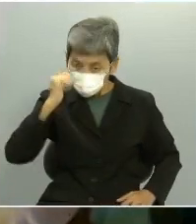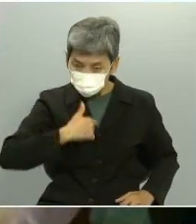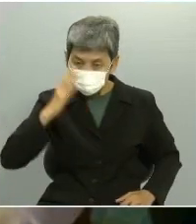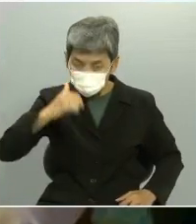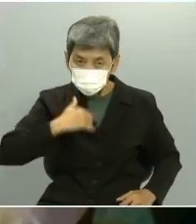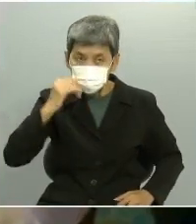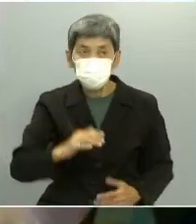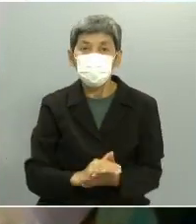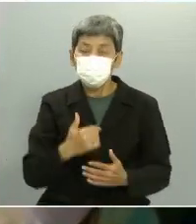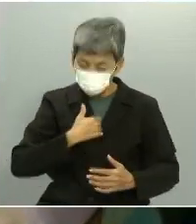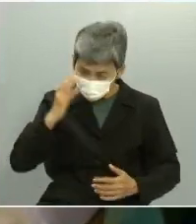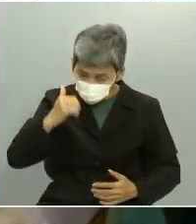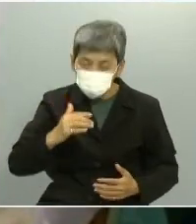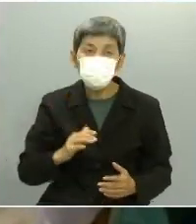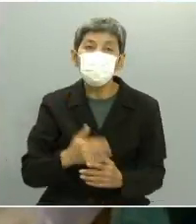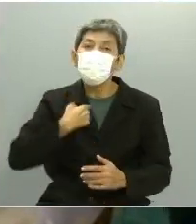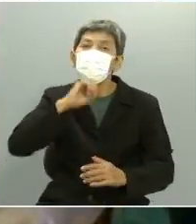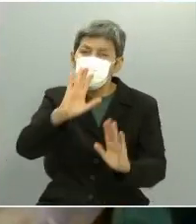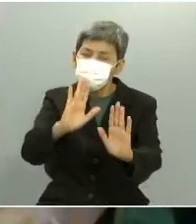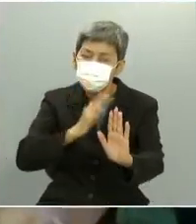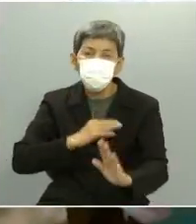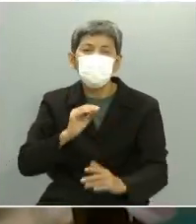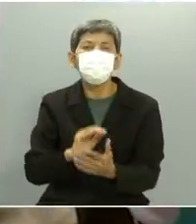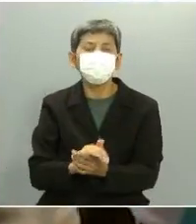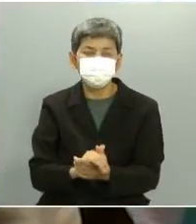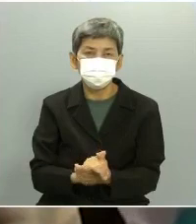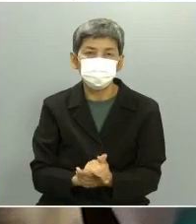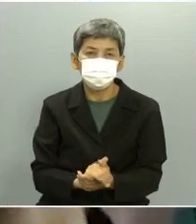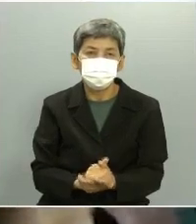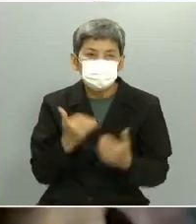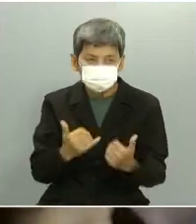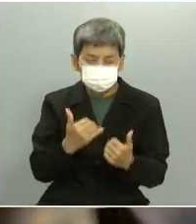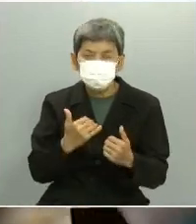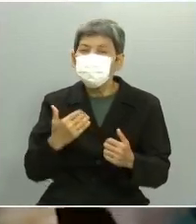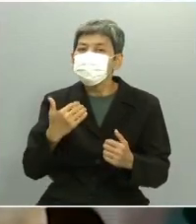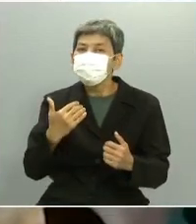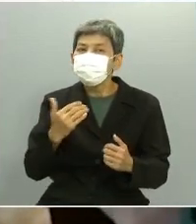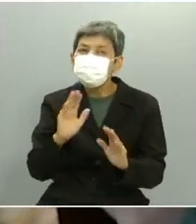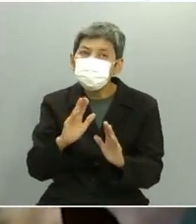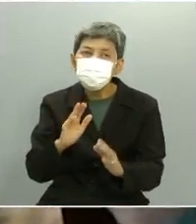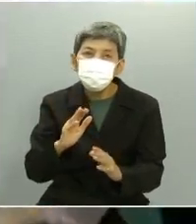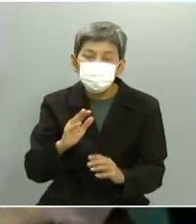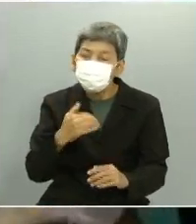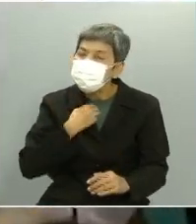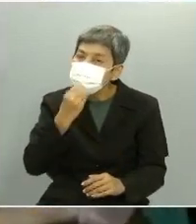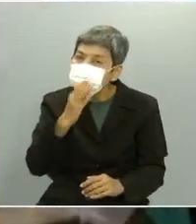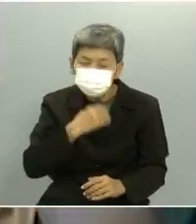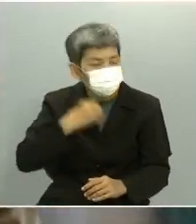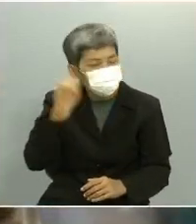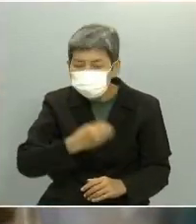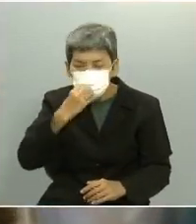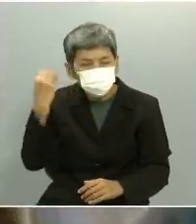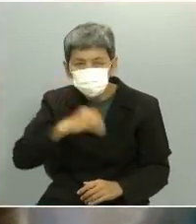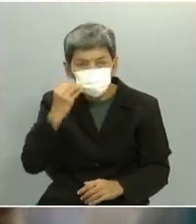วทำไมไม่ใช่พ่อผมก็เลยบอกเลยเรียกหมอมาเลยกินน้ำกระท่อมเนี่ยที่เขากินน้ำกระท่อม กินเยอะแค่ไหนครับ กินทุกวัน